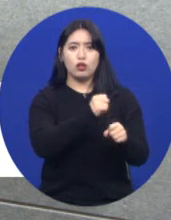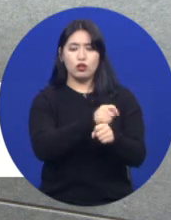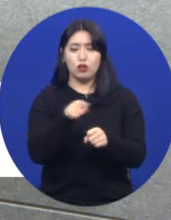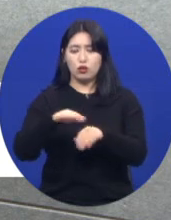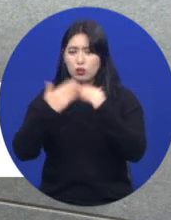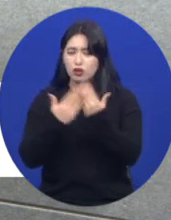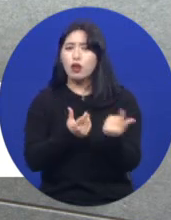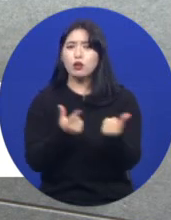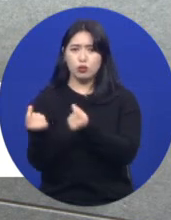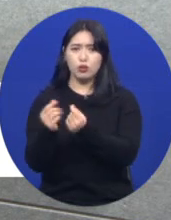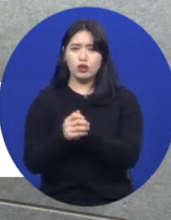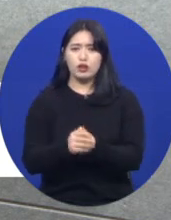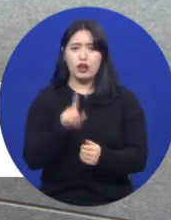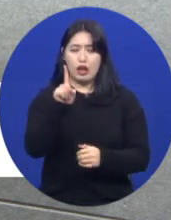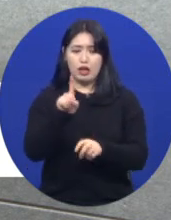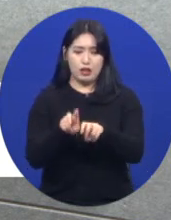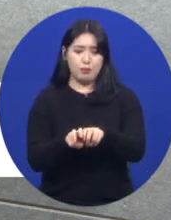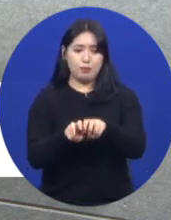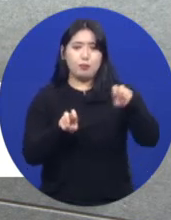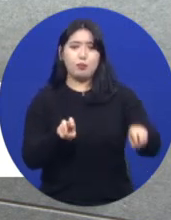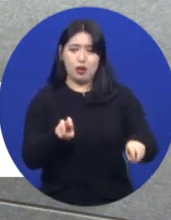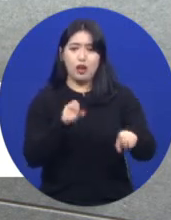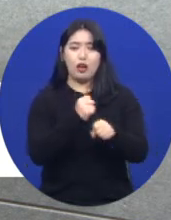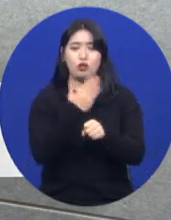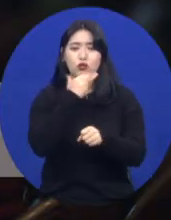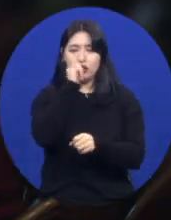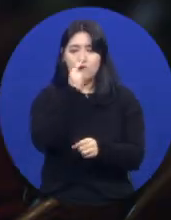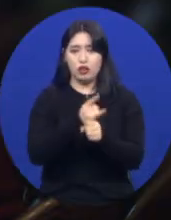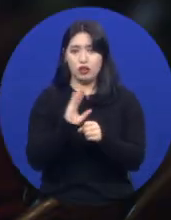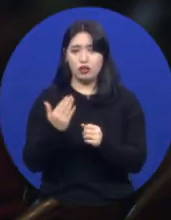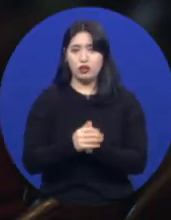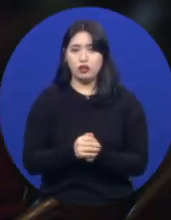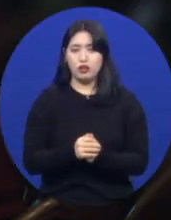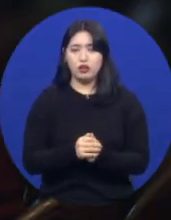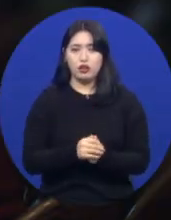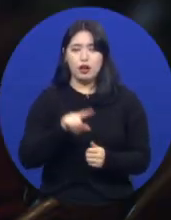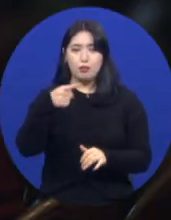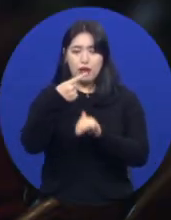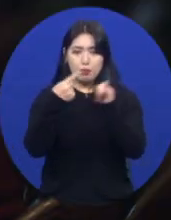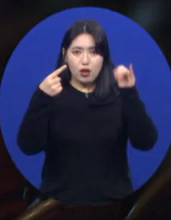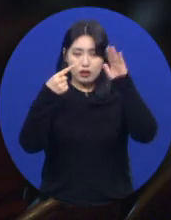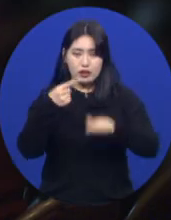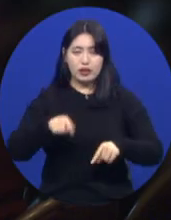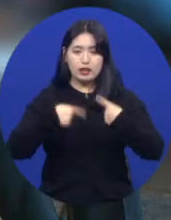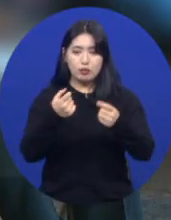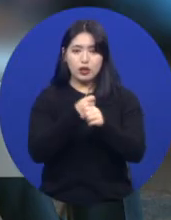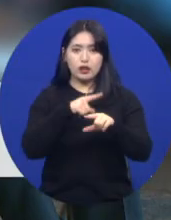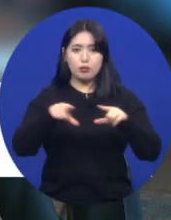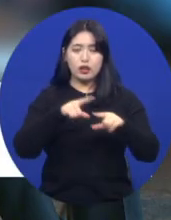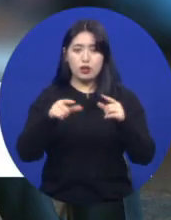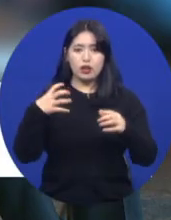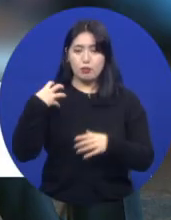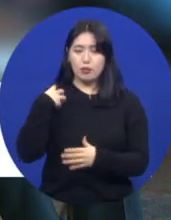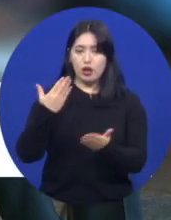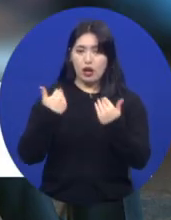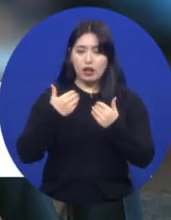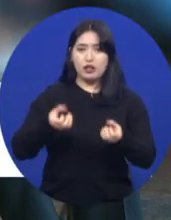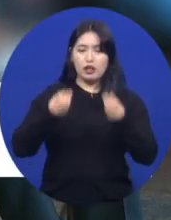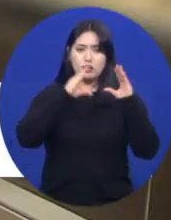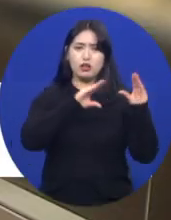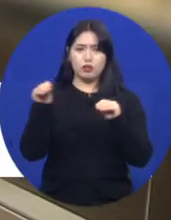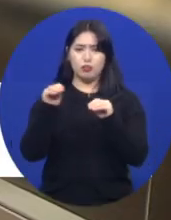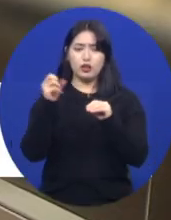드시는거 뭐 한칸 떼어 앉을 수 있고 옥 없고 100명 이상 참석하는 민간 추가 행사는 금지되고